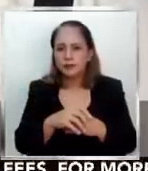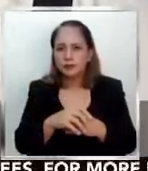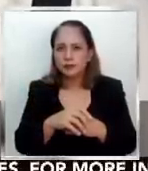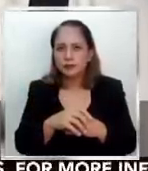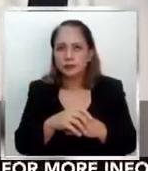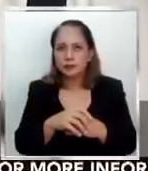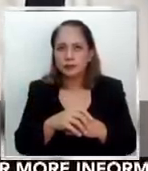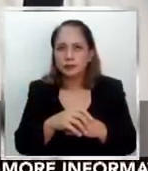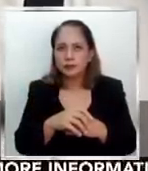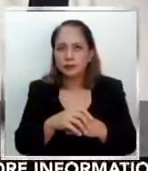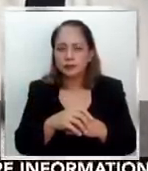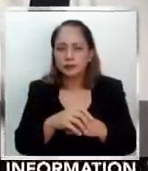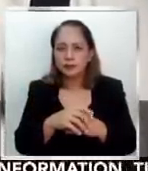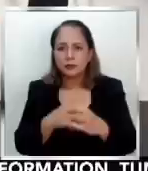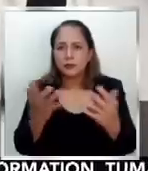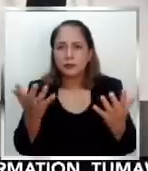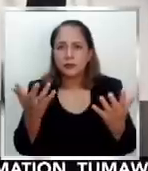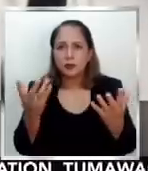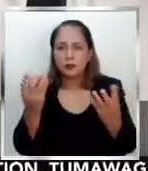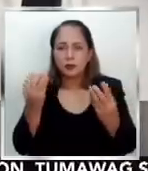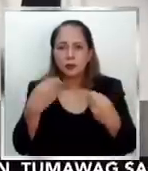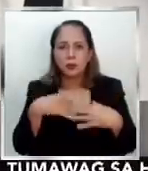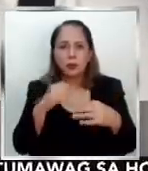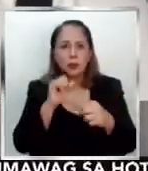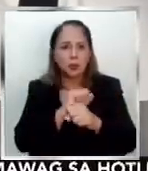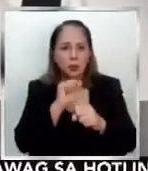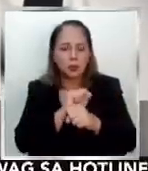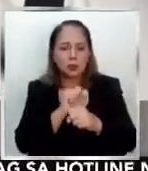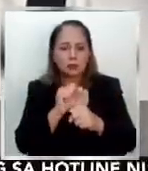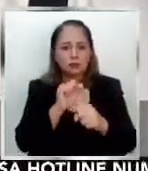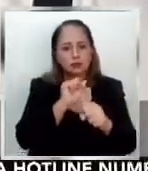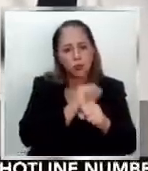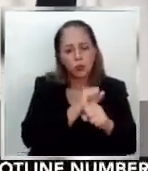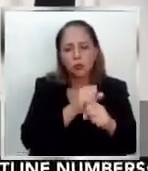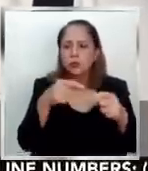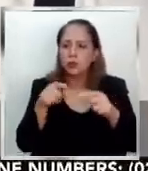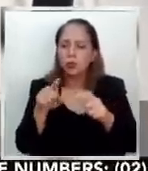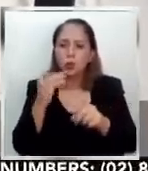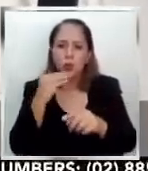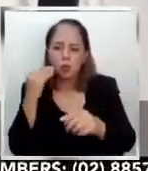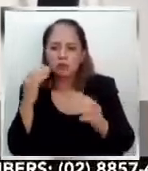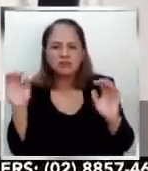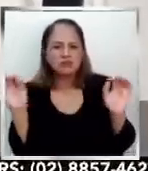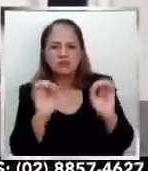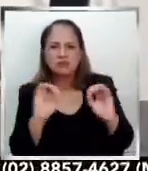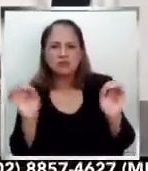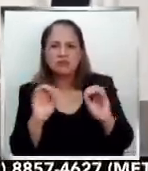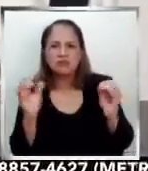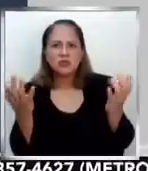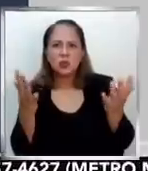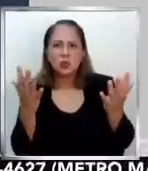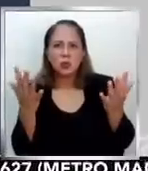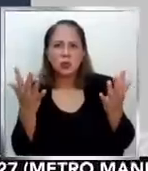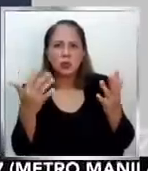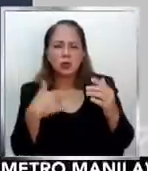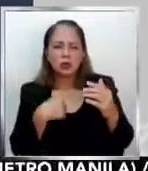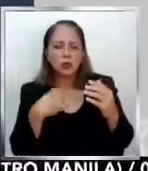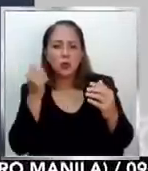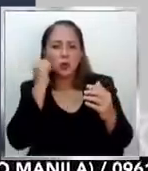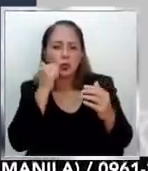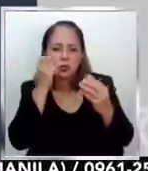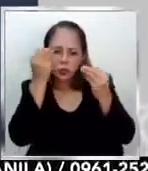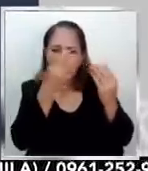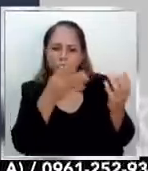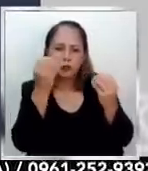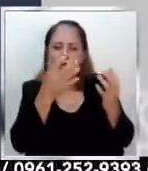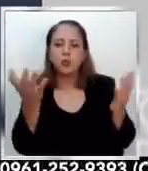Walang ginawa ng anak ko. Trabaho, bahay lang yun. Hindi marunong umalis nang hindi nagpapaalam. Anong